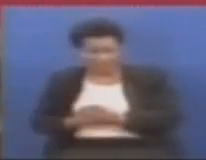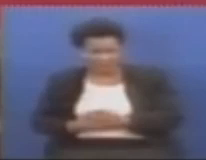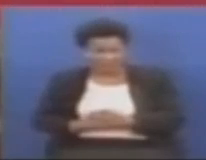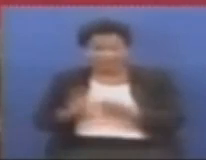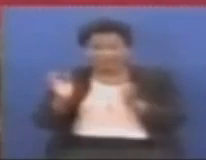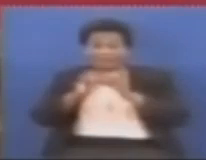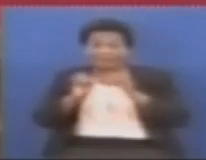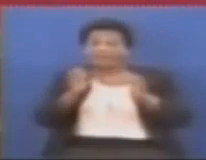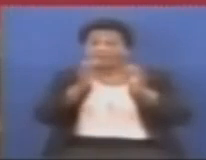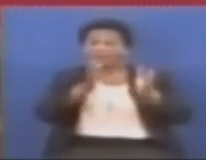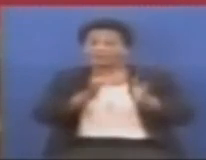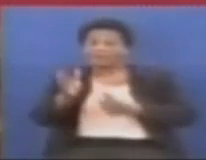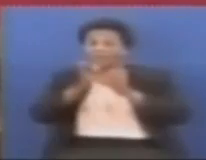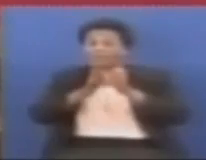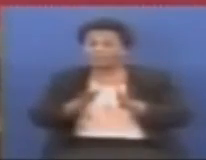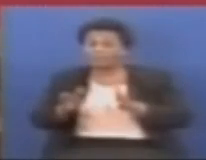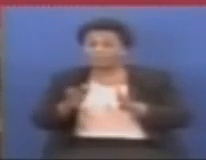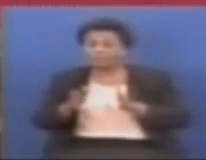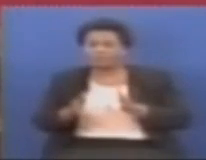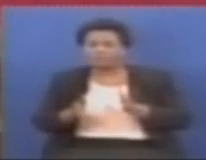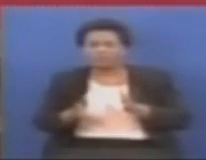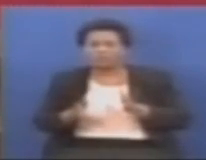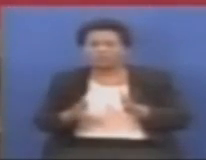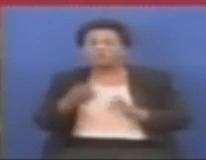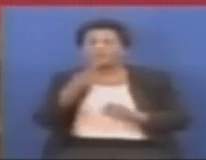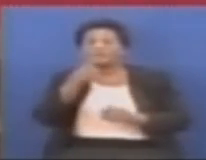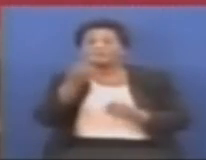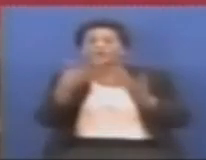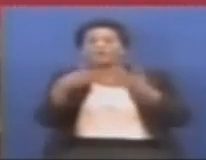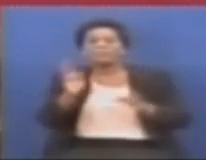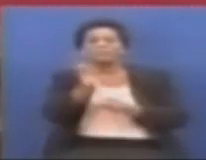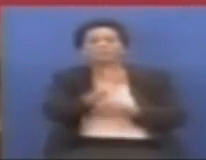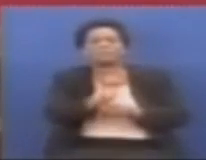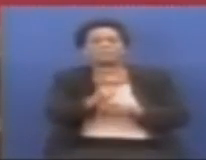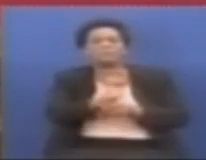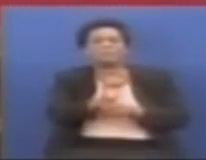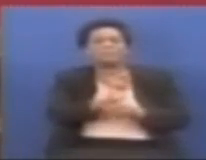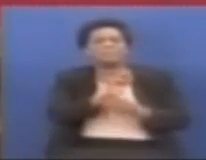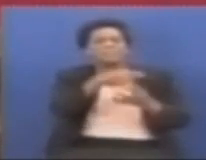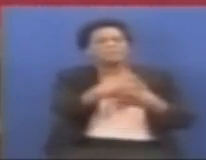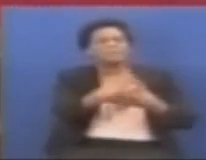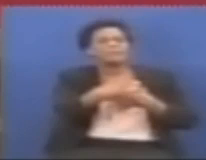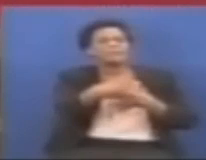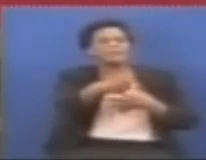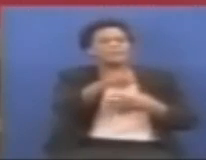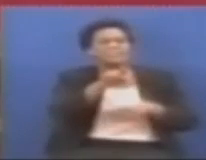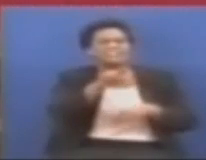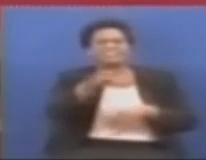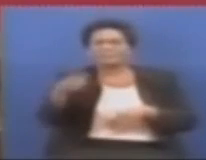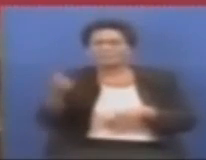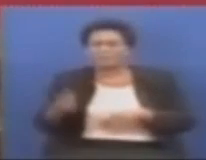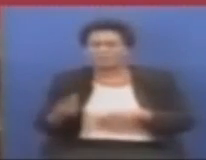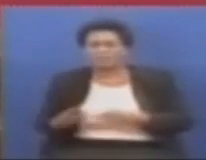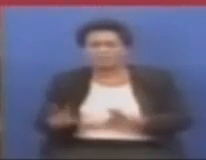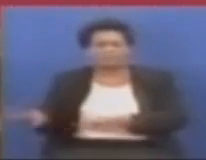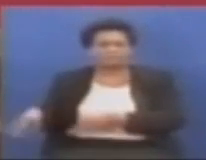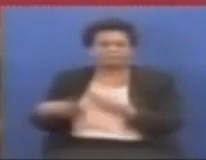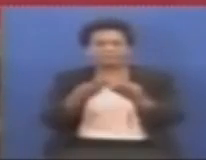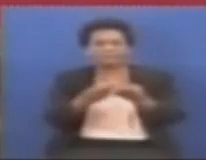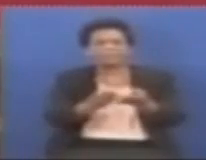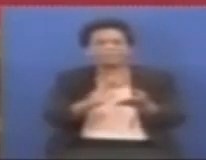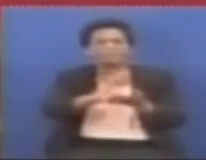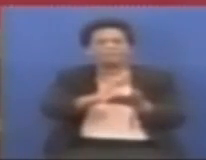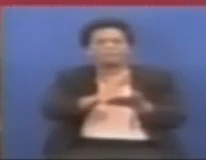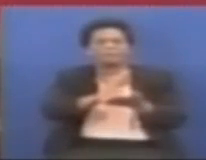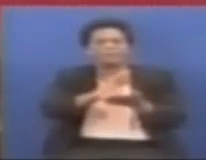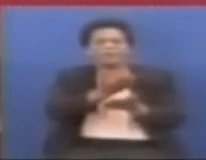1885. Kwa wasiokuwa Waislamu, matumizi ya sheria hizi yanaangalia maisha ya